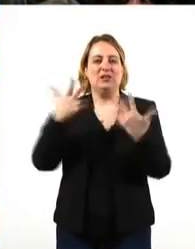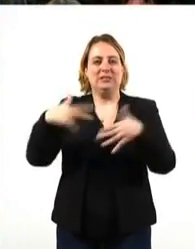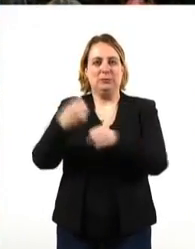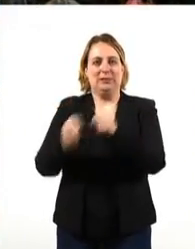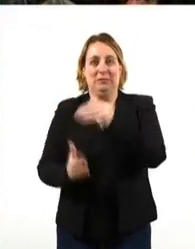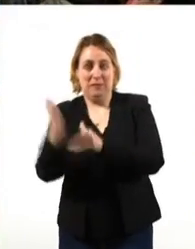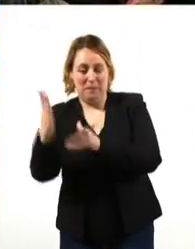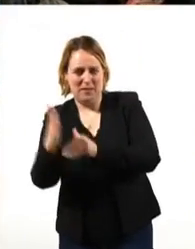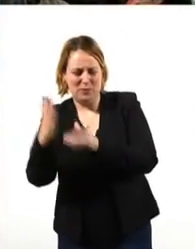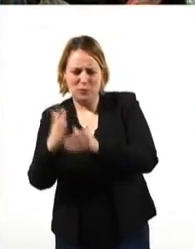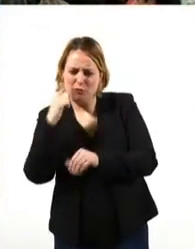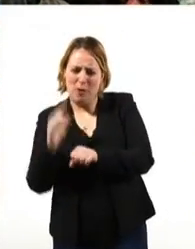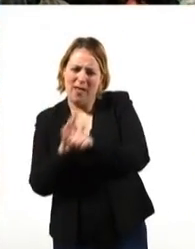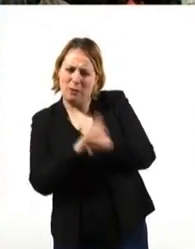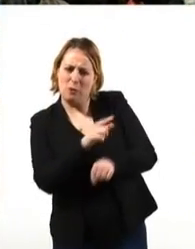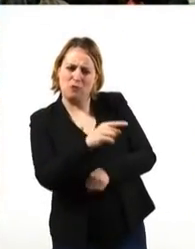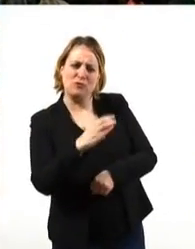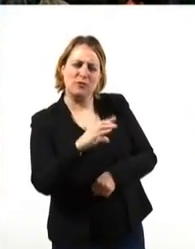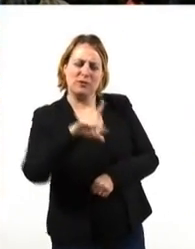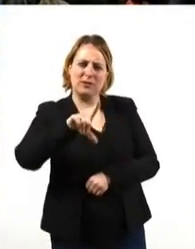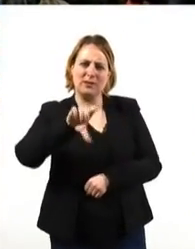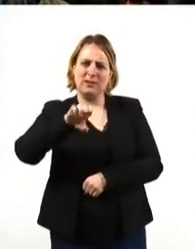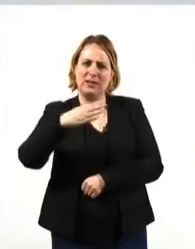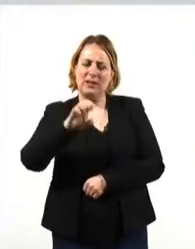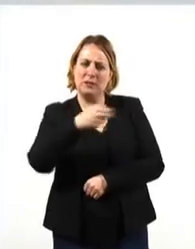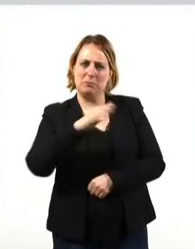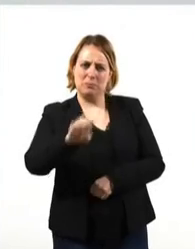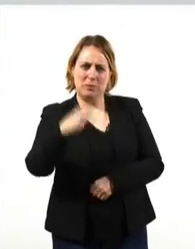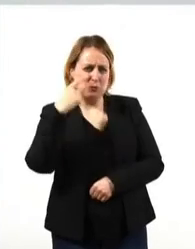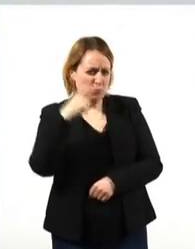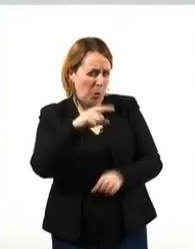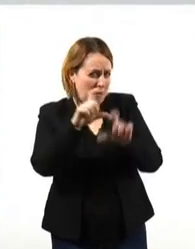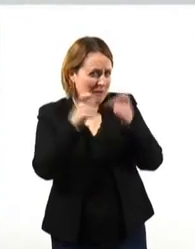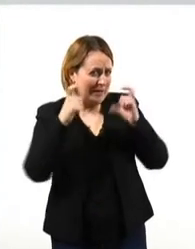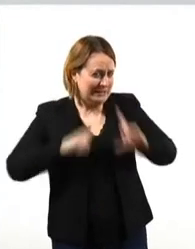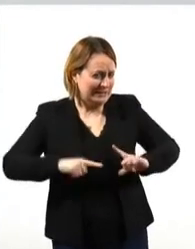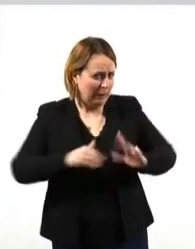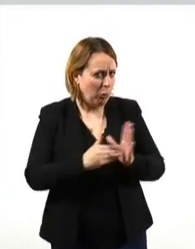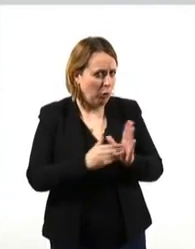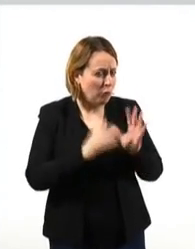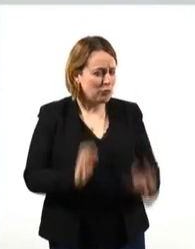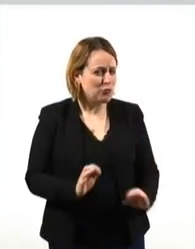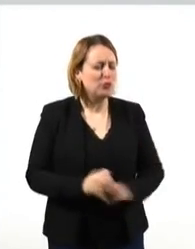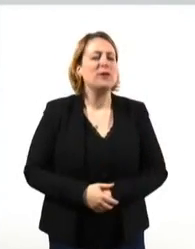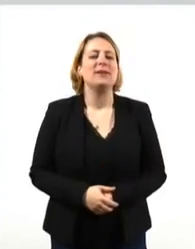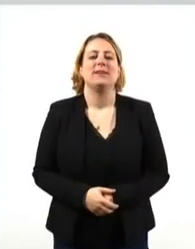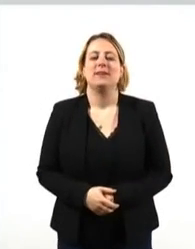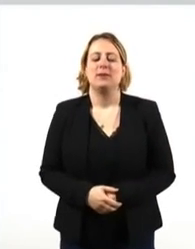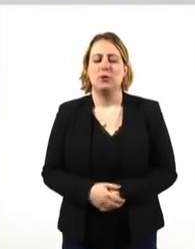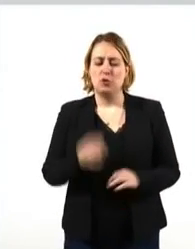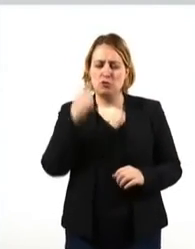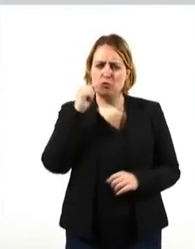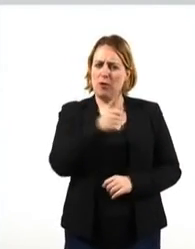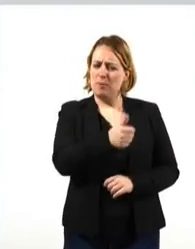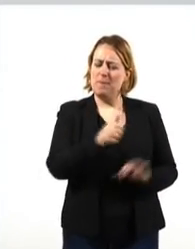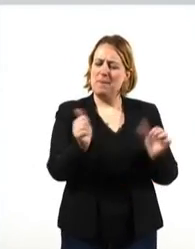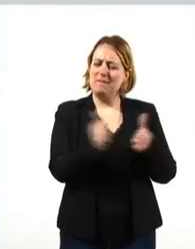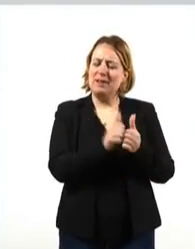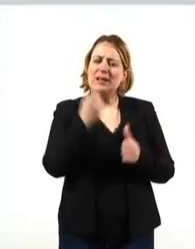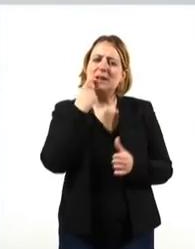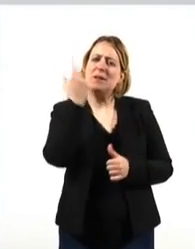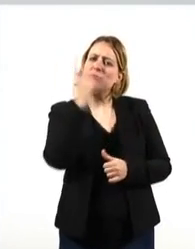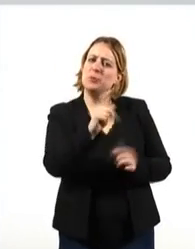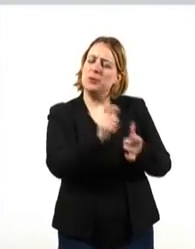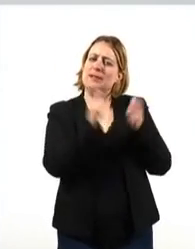gauche, il y a Clémence qui elle est encore, sauf erreur de ma part, au lycée. Et je crois Clémence que vous avez réfléchi avec les élèves de